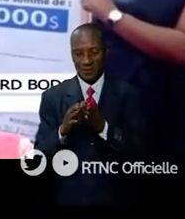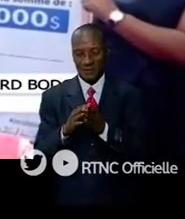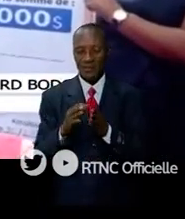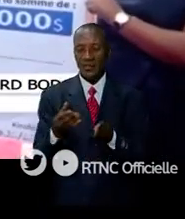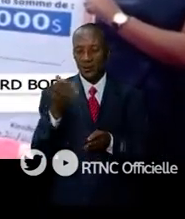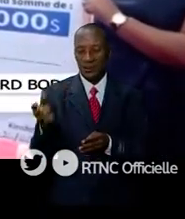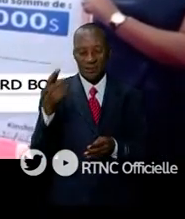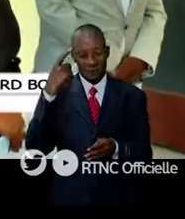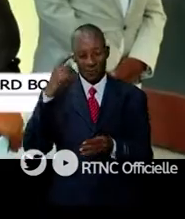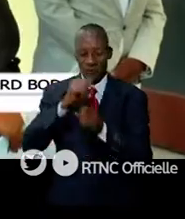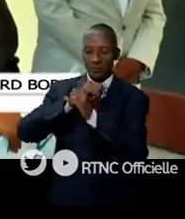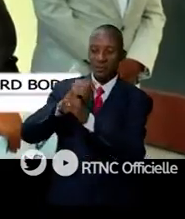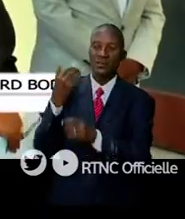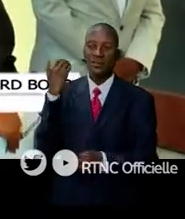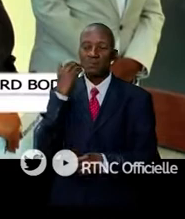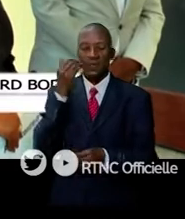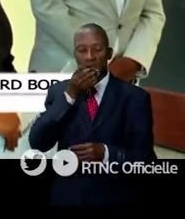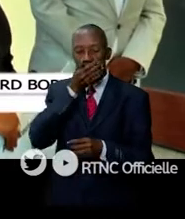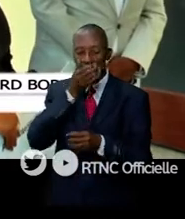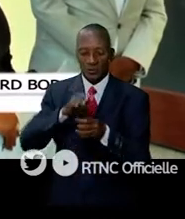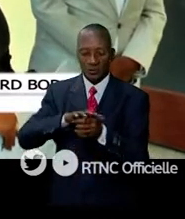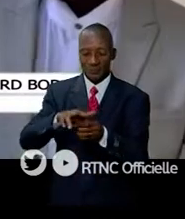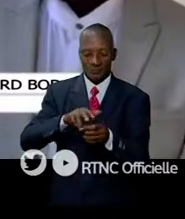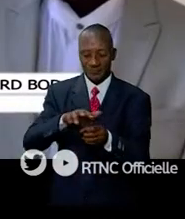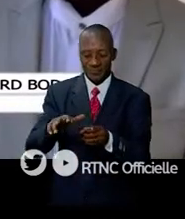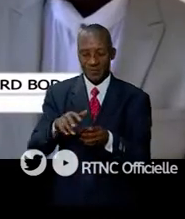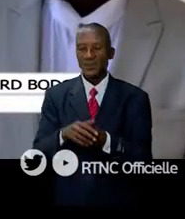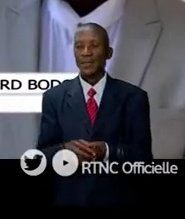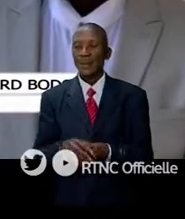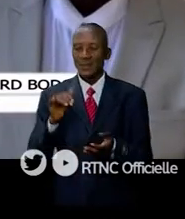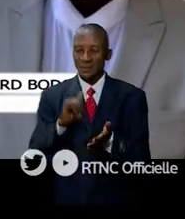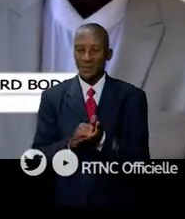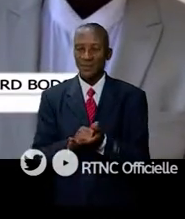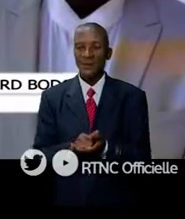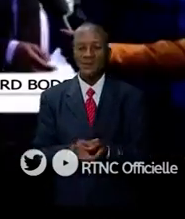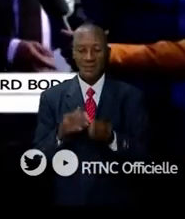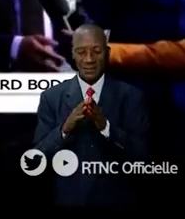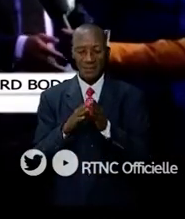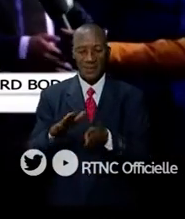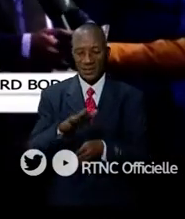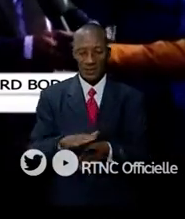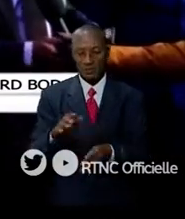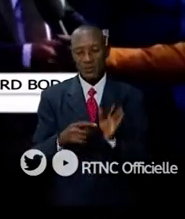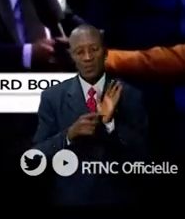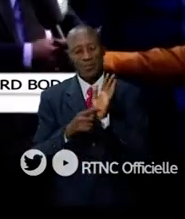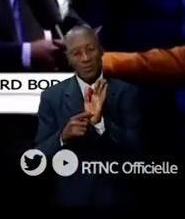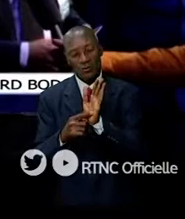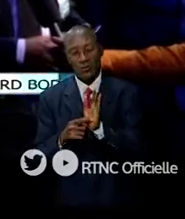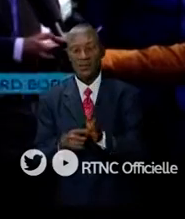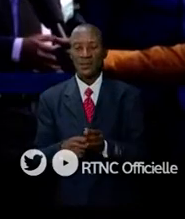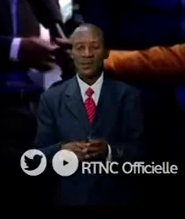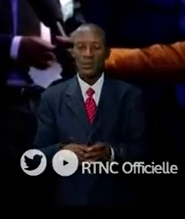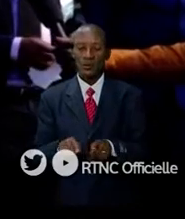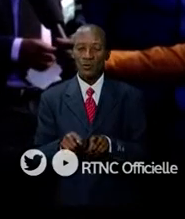lutte contre le coronavirus. Ce geste humanitaire témoigne de la volonté de l'Assemblée nationale de partager les peines des